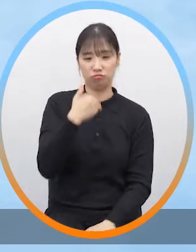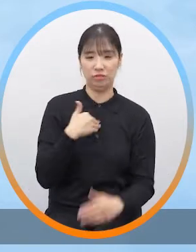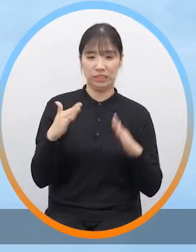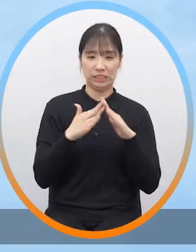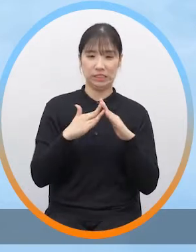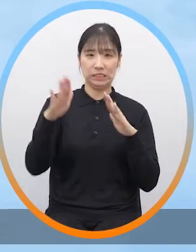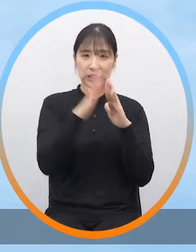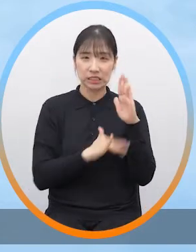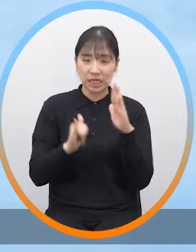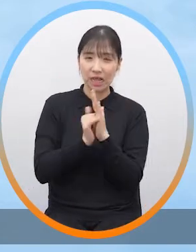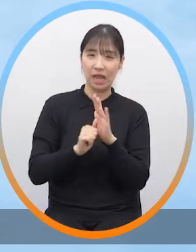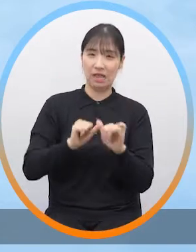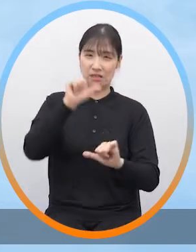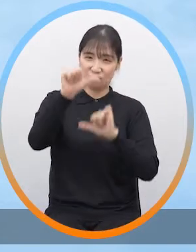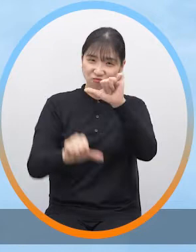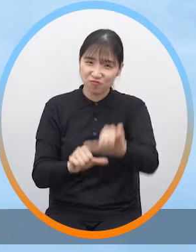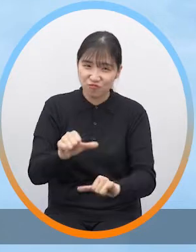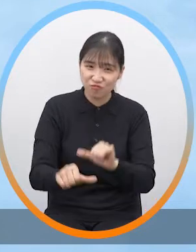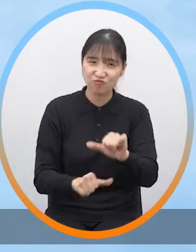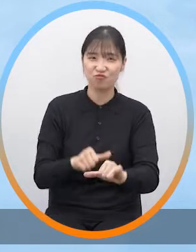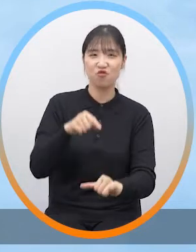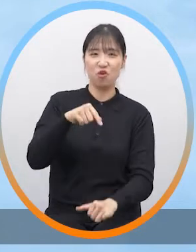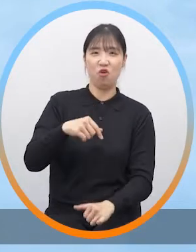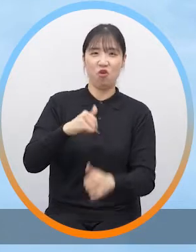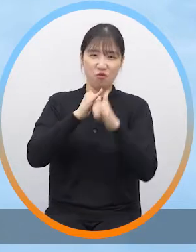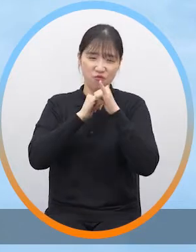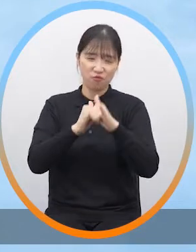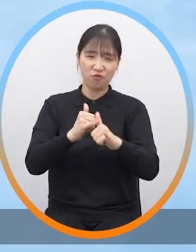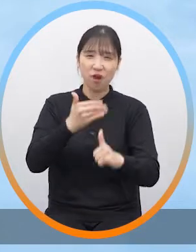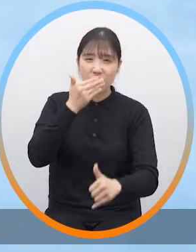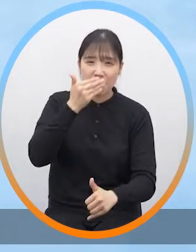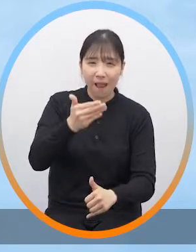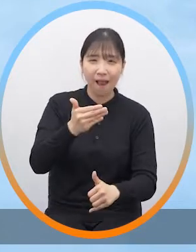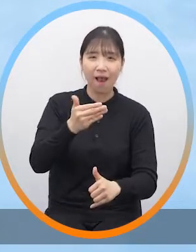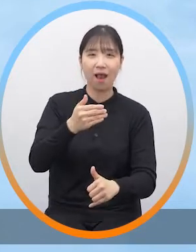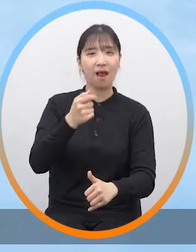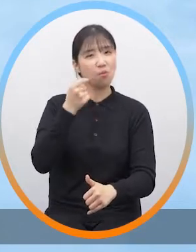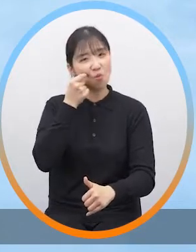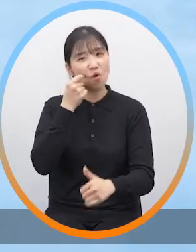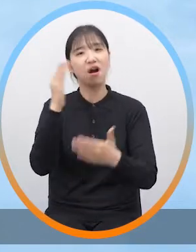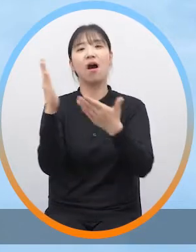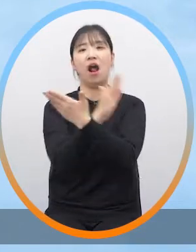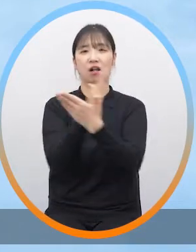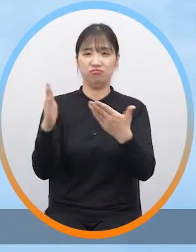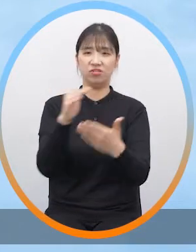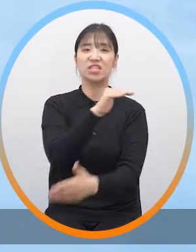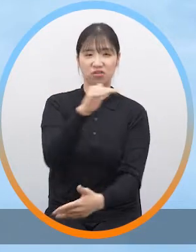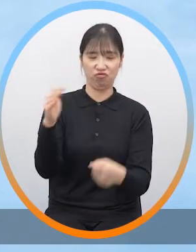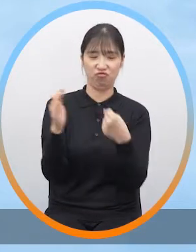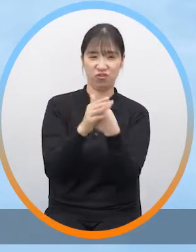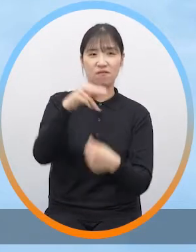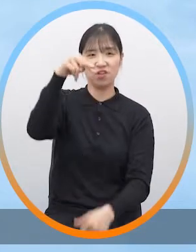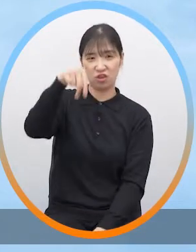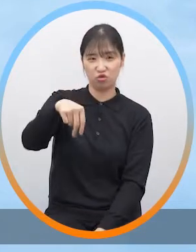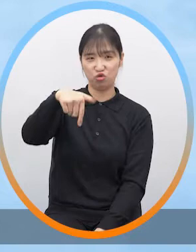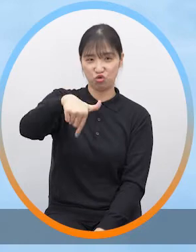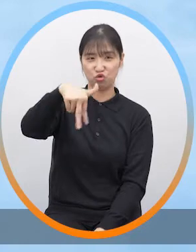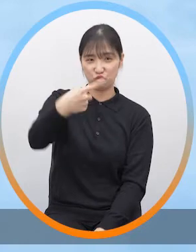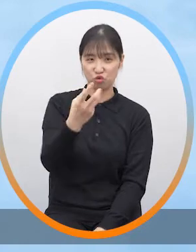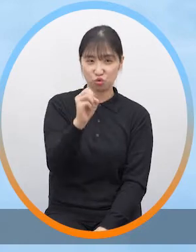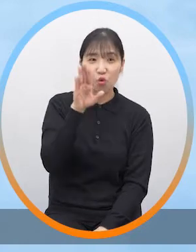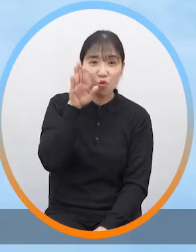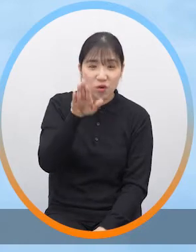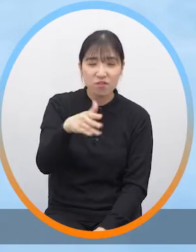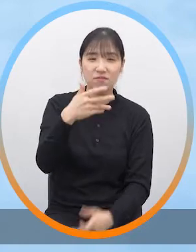집안이 명문가냐 아니냐를 가름하는 중요한 기준이 됩니다. 그래서 숙종대 이후 17,